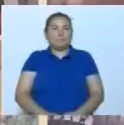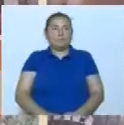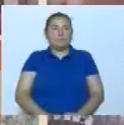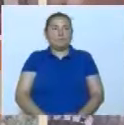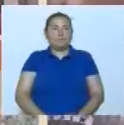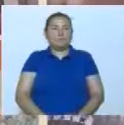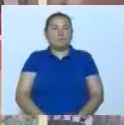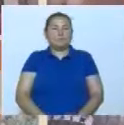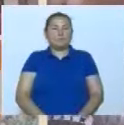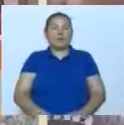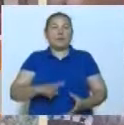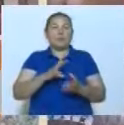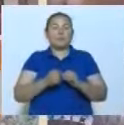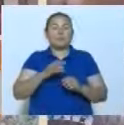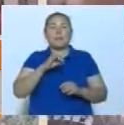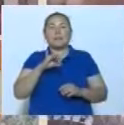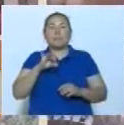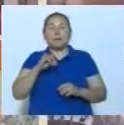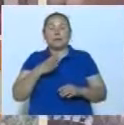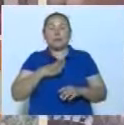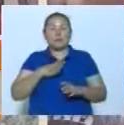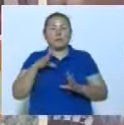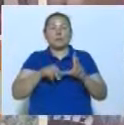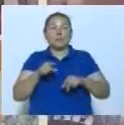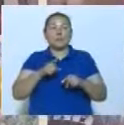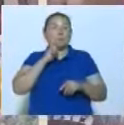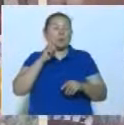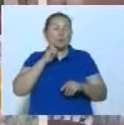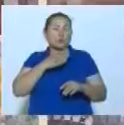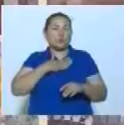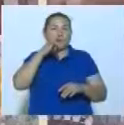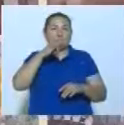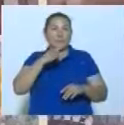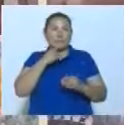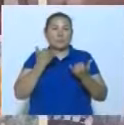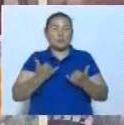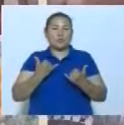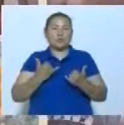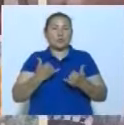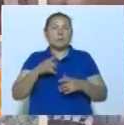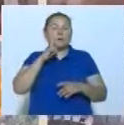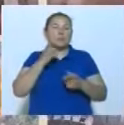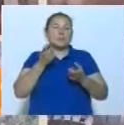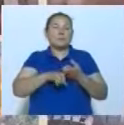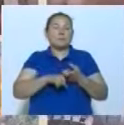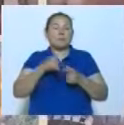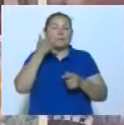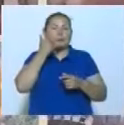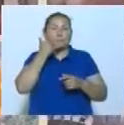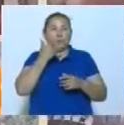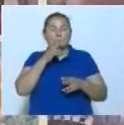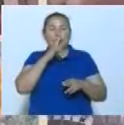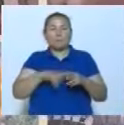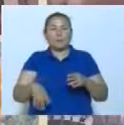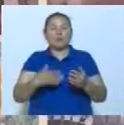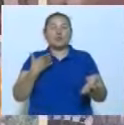организаторы в целом Албан - это искусство присущее молодёжи нашего Казахстана на данный момент молодёжь зависима от телефона Тем самым пропадает